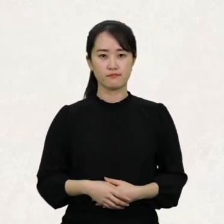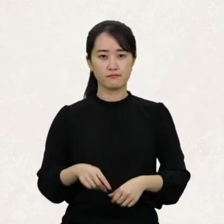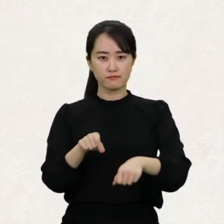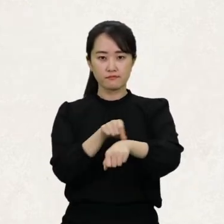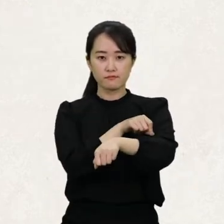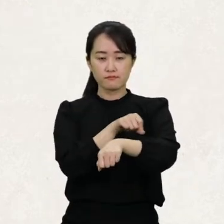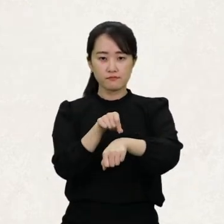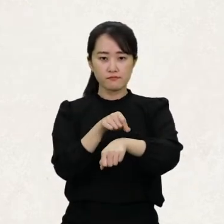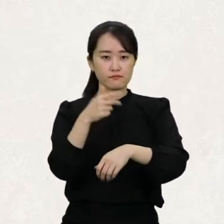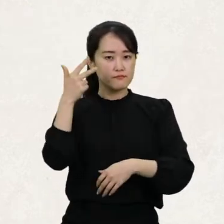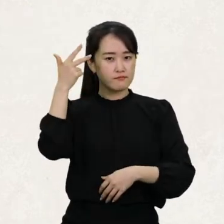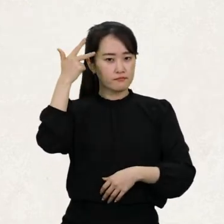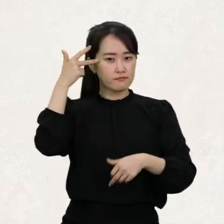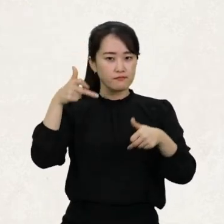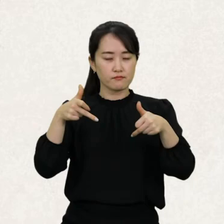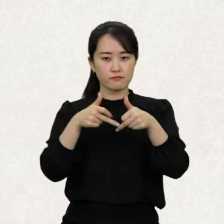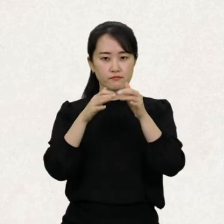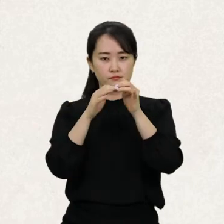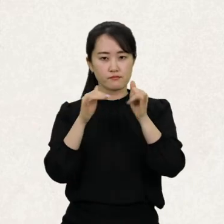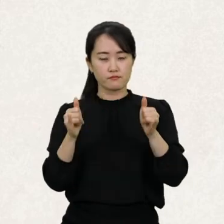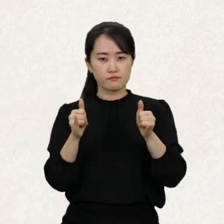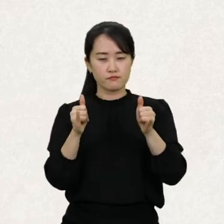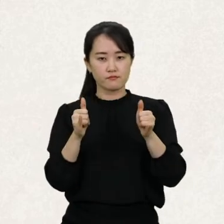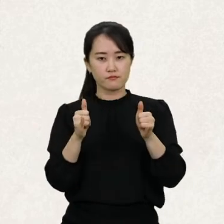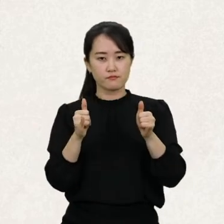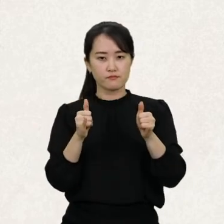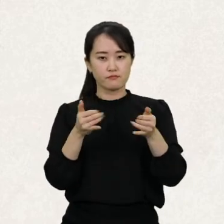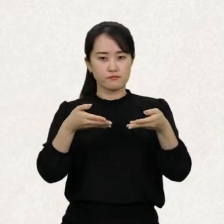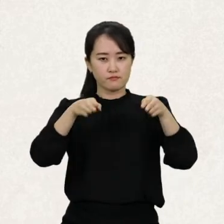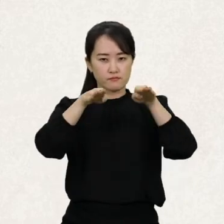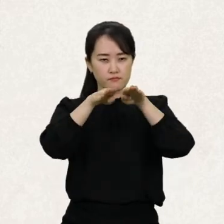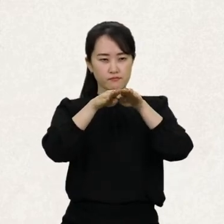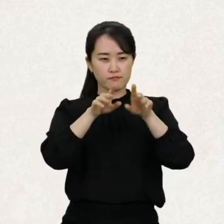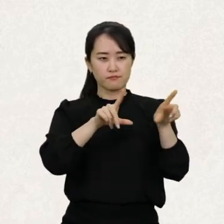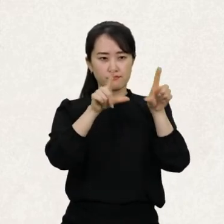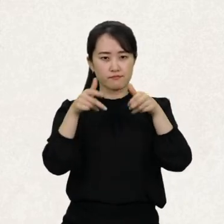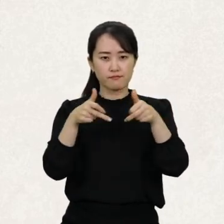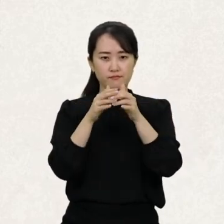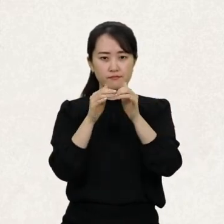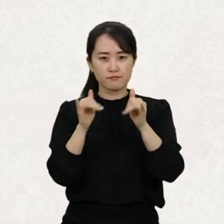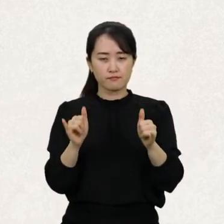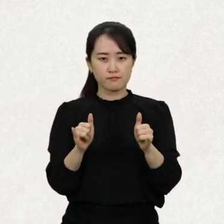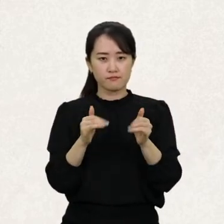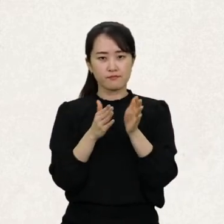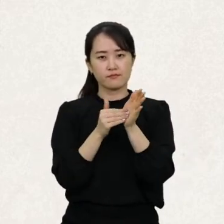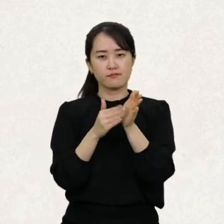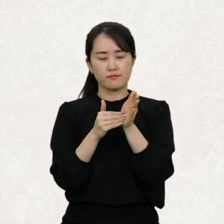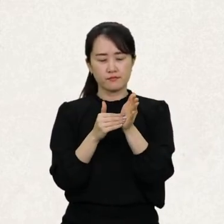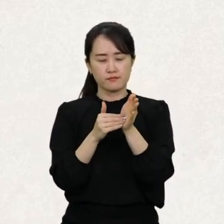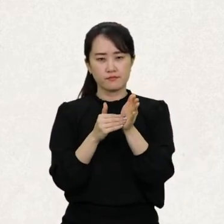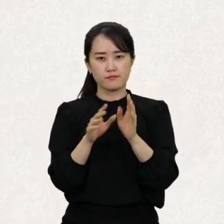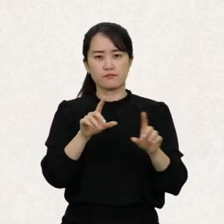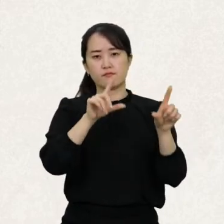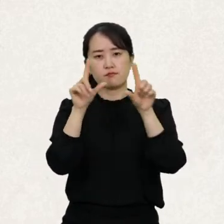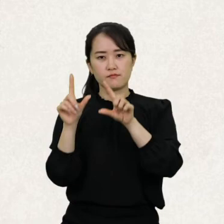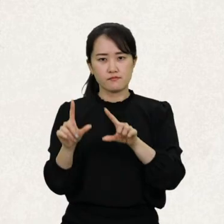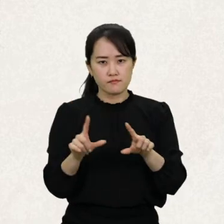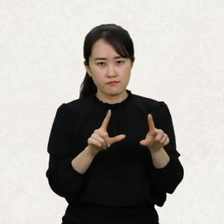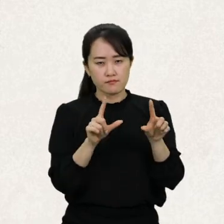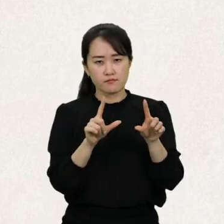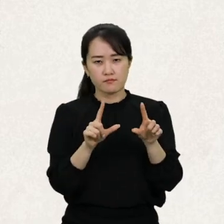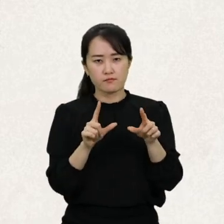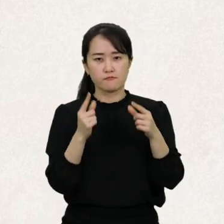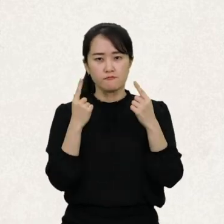특히 정신장애인과 시설에서 거주하고 있는 장애인의 사생활 비밀 유지와 서신의 정확한